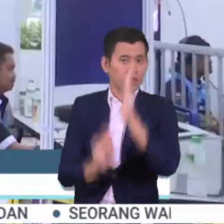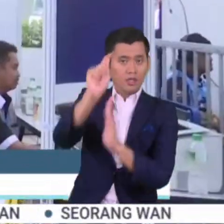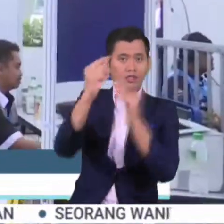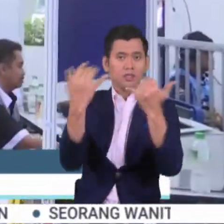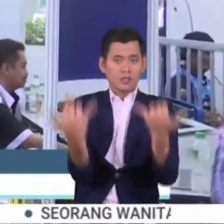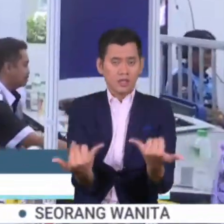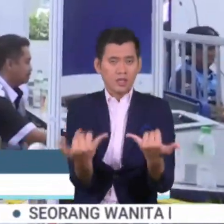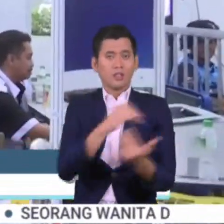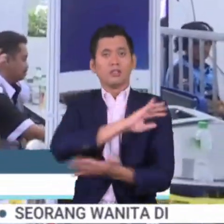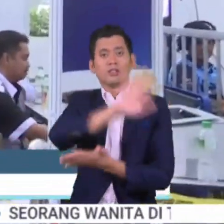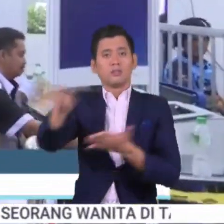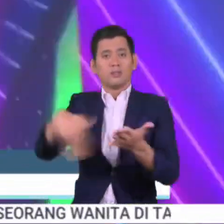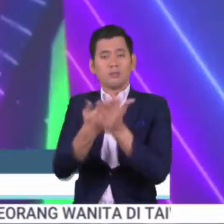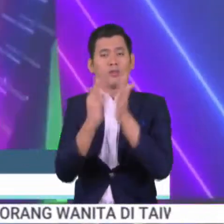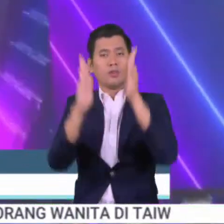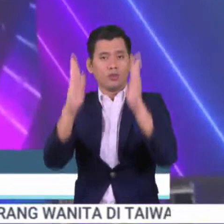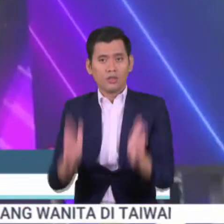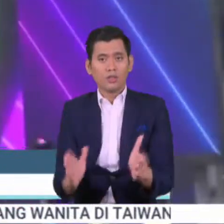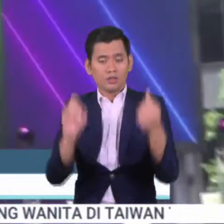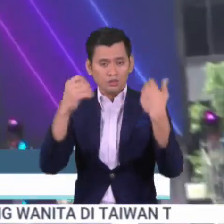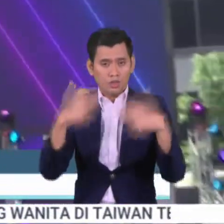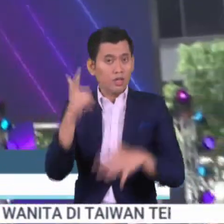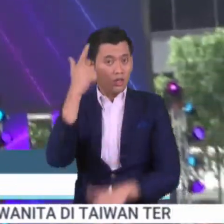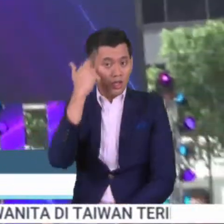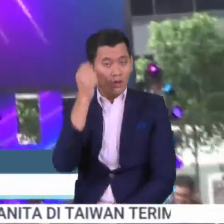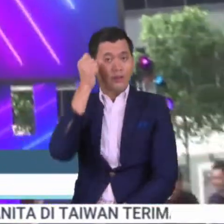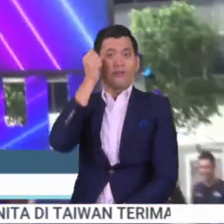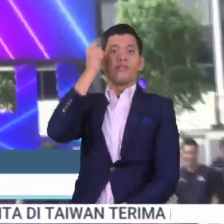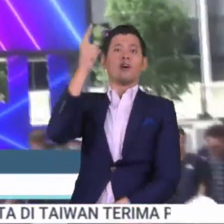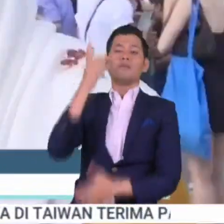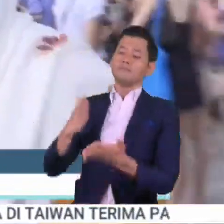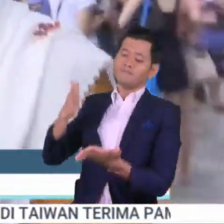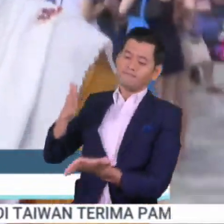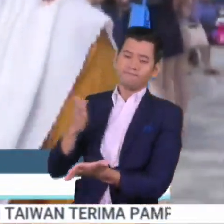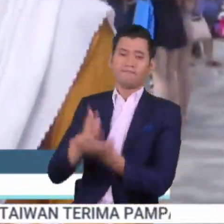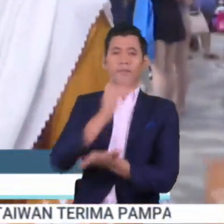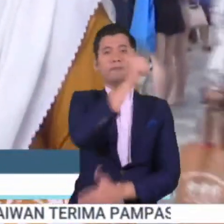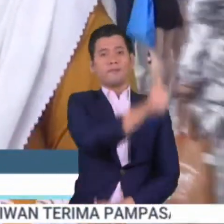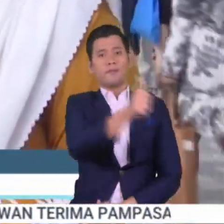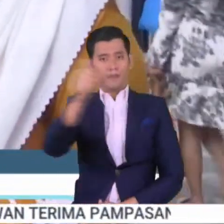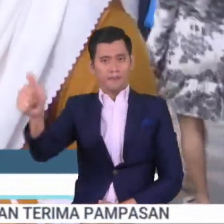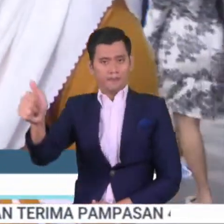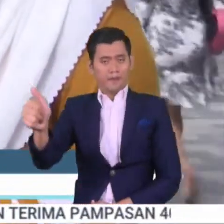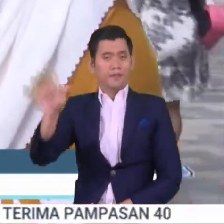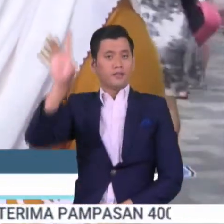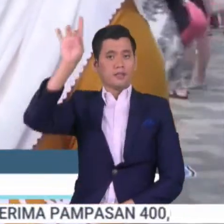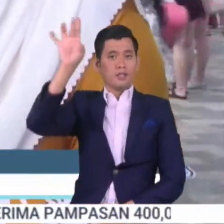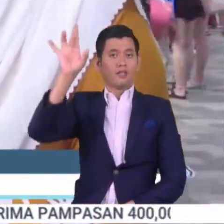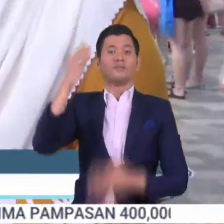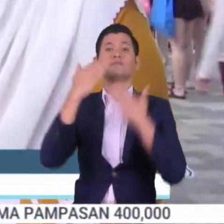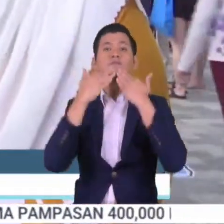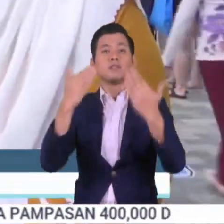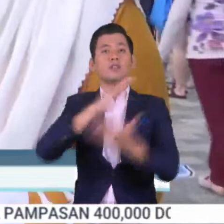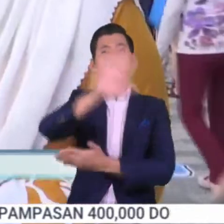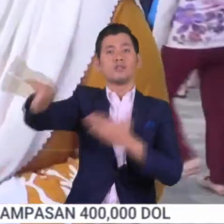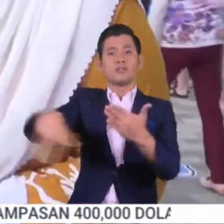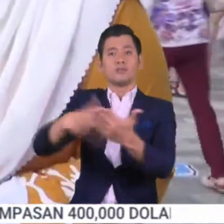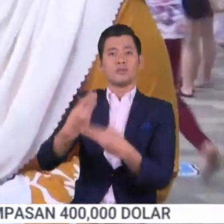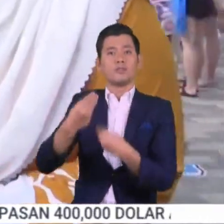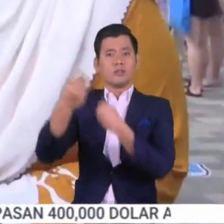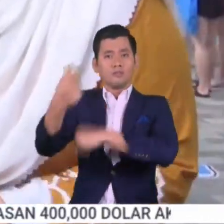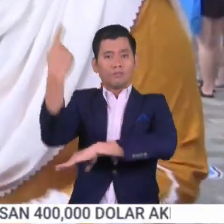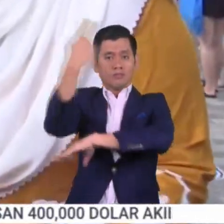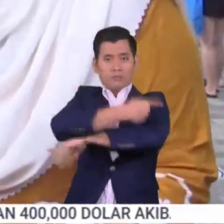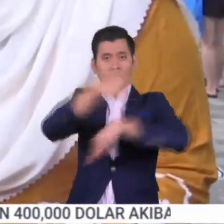dan pengguna sudah mula memahami hak mereka dan menuntut hak mereka. InsyaAllah, terima kasih YB. Semoga semuanya berjalan dengan lancar hari